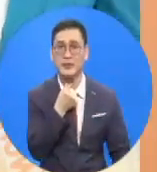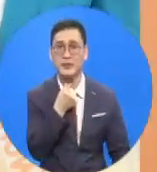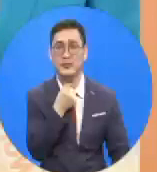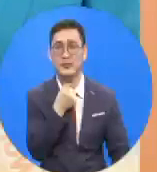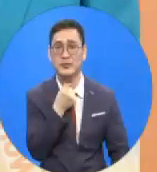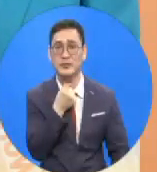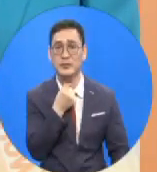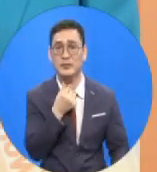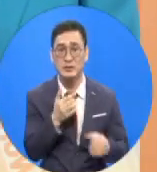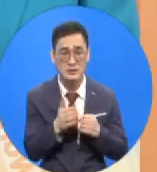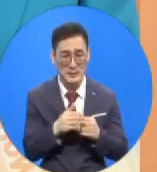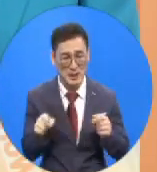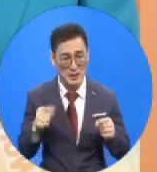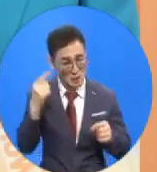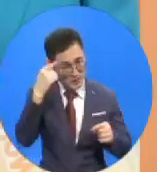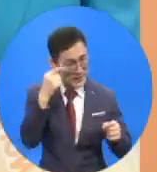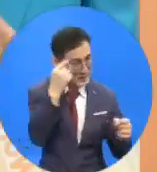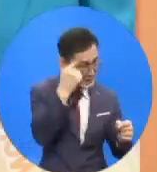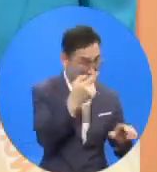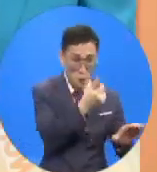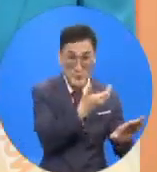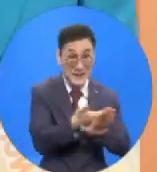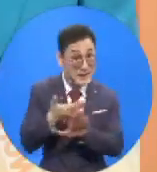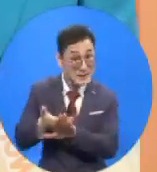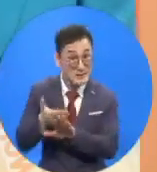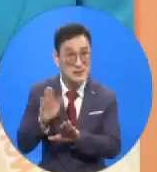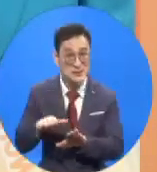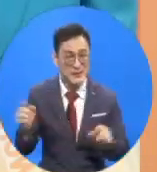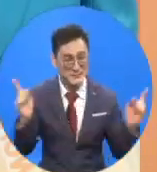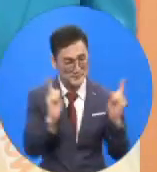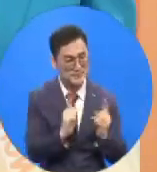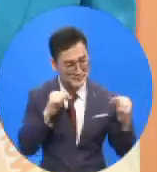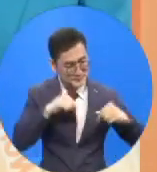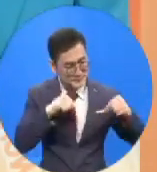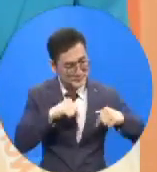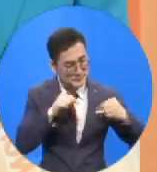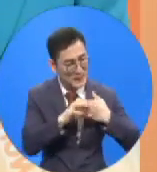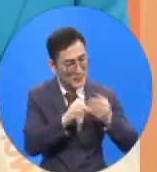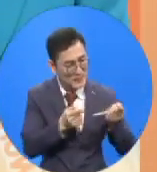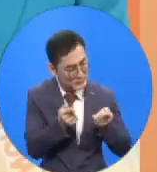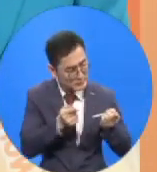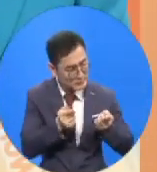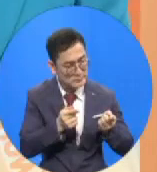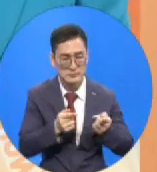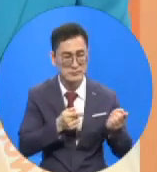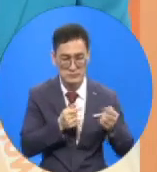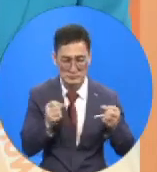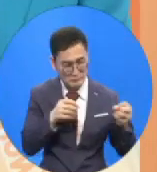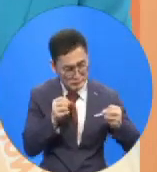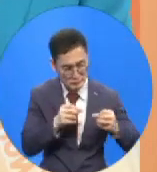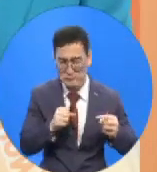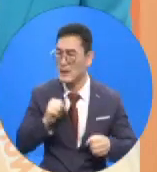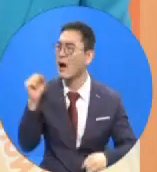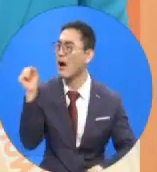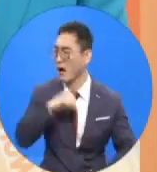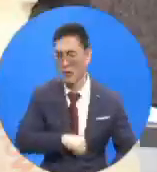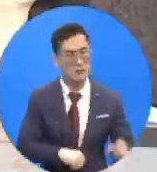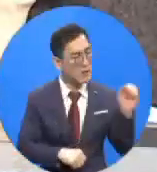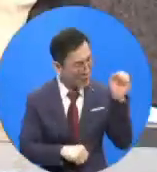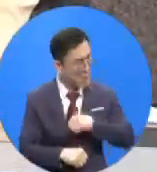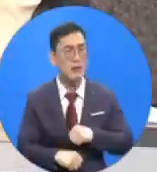제논 일을 한다면 아마 의료계 는 바로 오늘이라도 고민들을 위해서 바로 자리로 돌아올 거라 확신하고 있습니다 근데